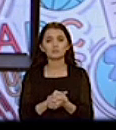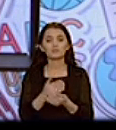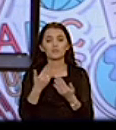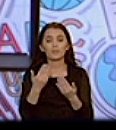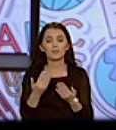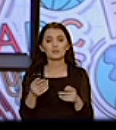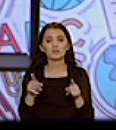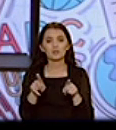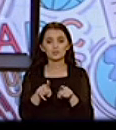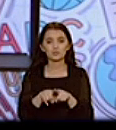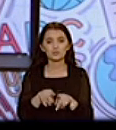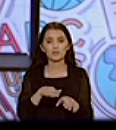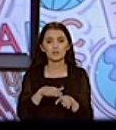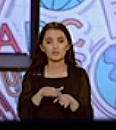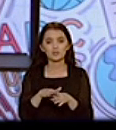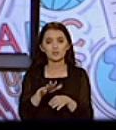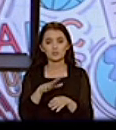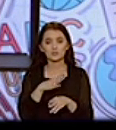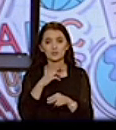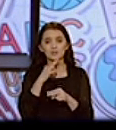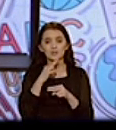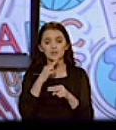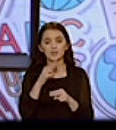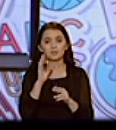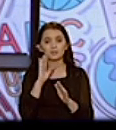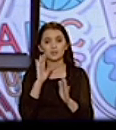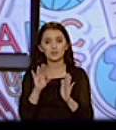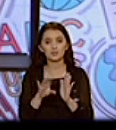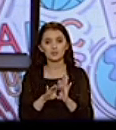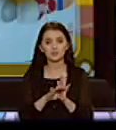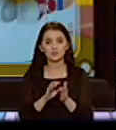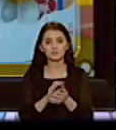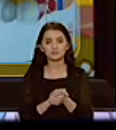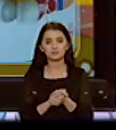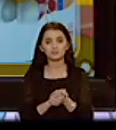ham shunday bajargan bo'lsangiz, diqqat bilan tinglang.